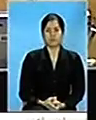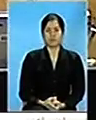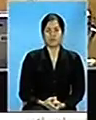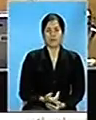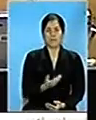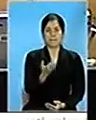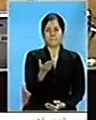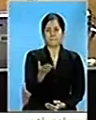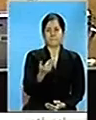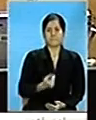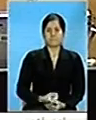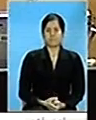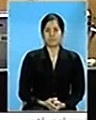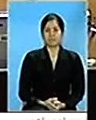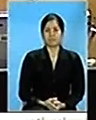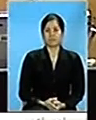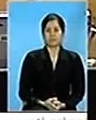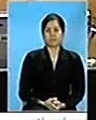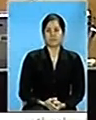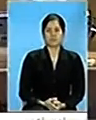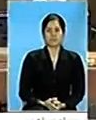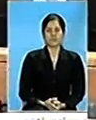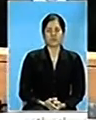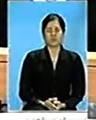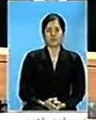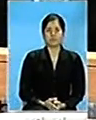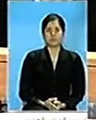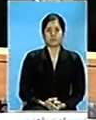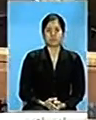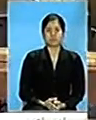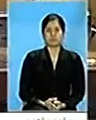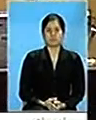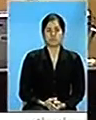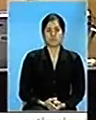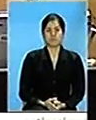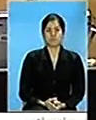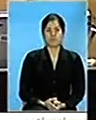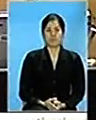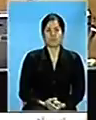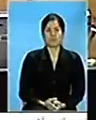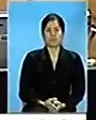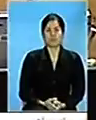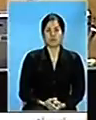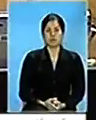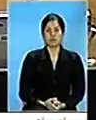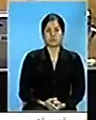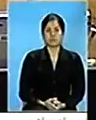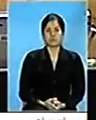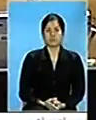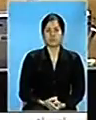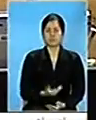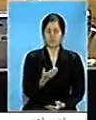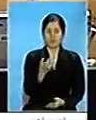เขาไอ้เขาบอกให้ถอนตรงไหนครับเดี๋ยวเขาบอกผมจะถอนครับ แค่พูดถอนก็พอแล้วท่านไม่ใช่เป็นต้องเล่นลิ้นนะครับเดี๋ยวผมงั้นผมเชิญท่านออกนอกห้องน